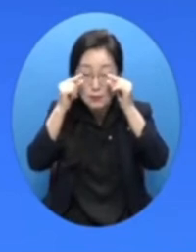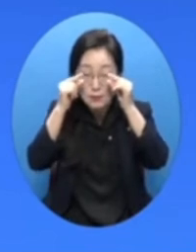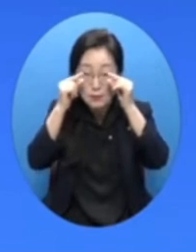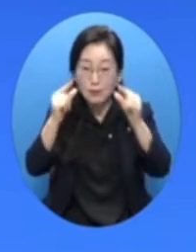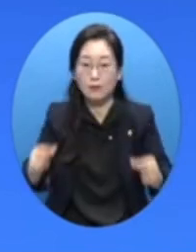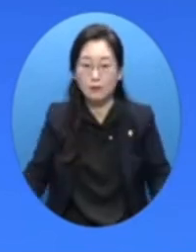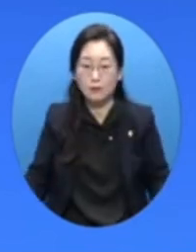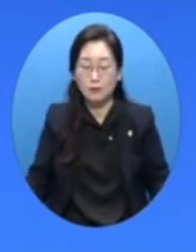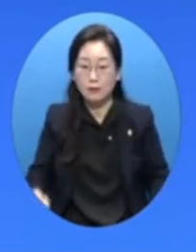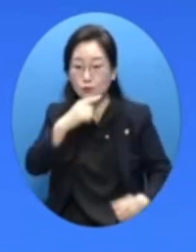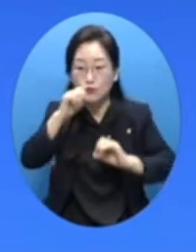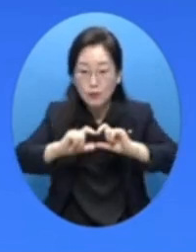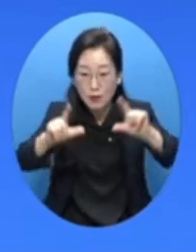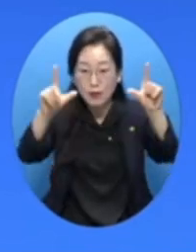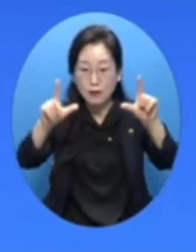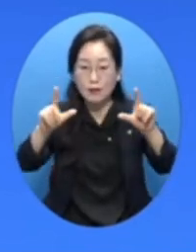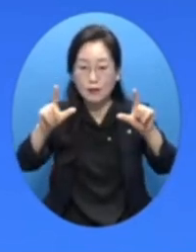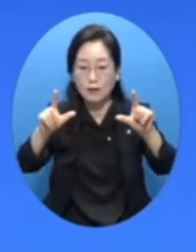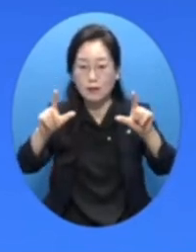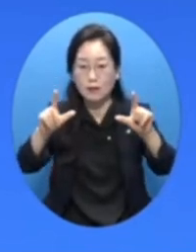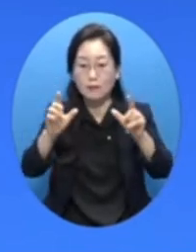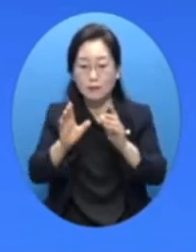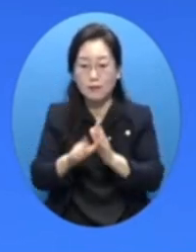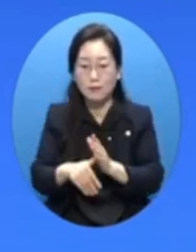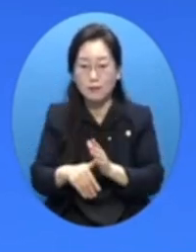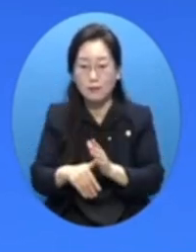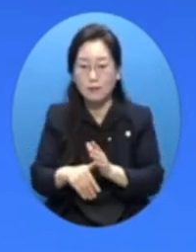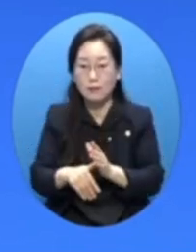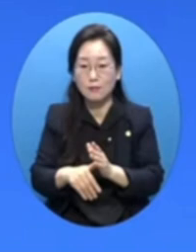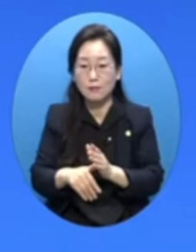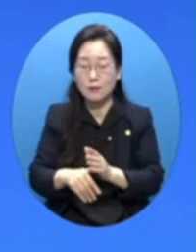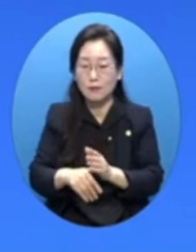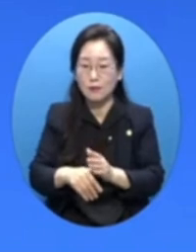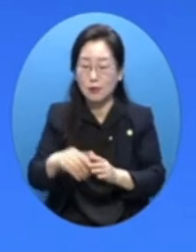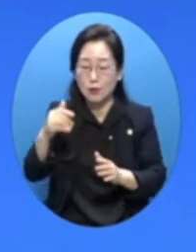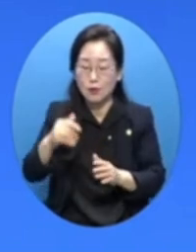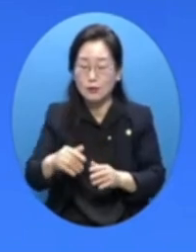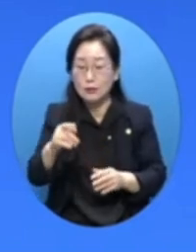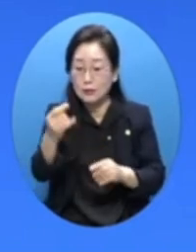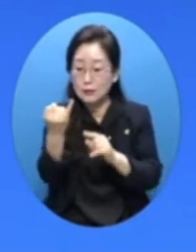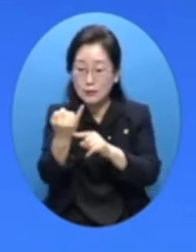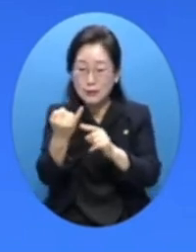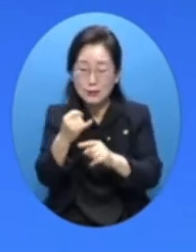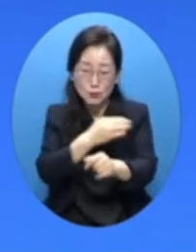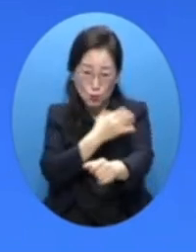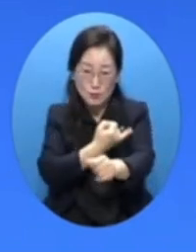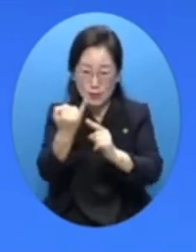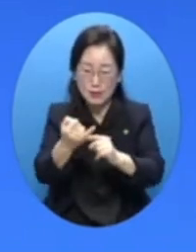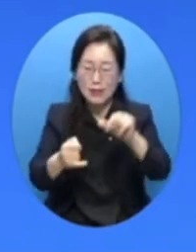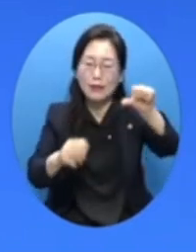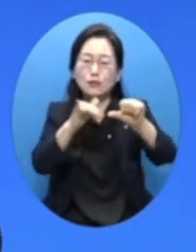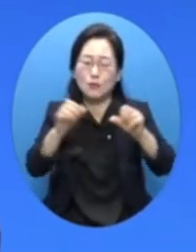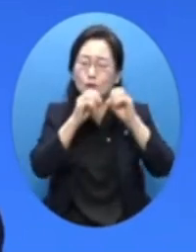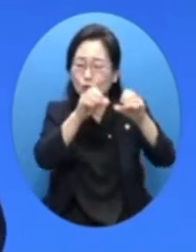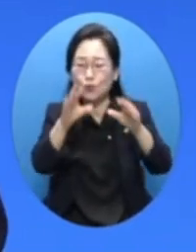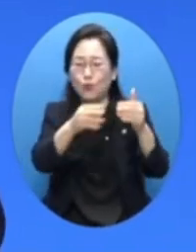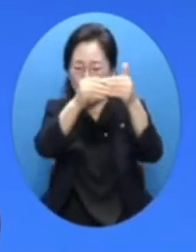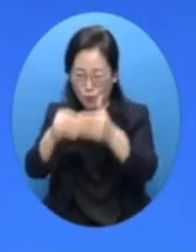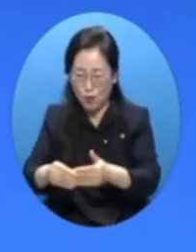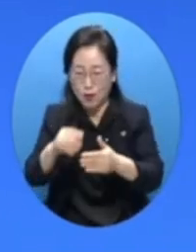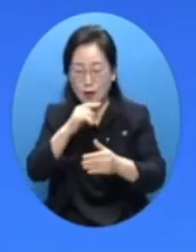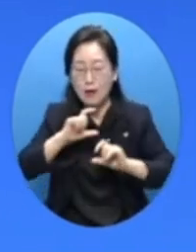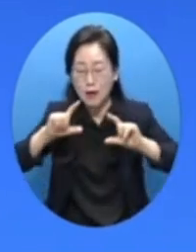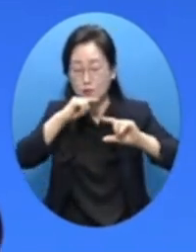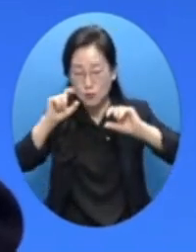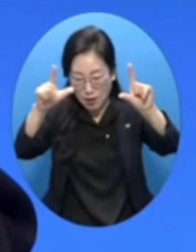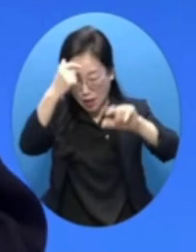근데 주일날이 됐는데 그 와중에서도 다섯 명을 전도하고 가서 주일날 세신자와 함께 예배를 드리는데 예배